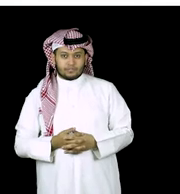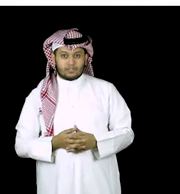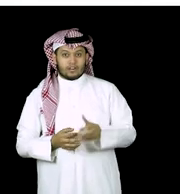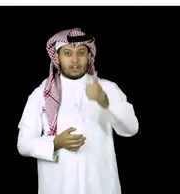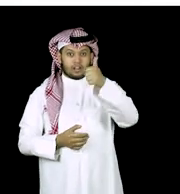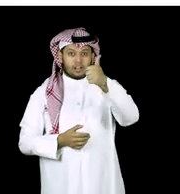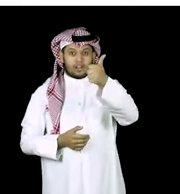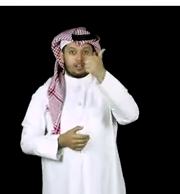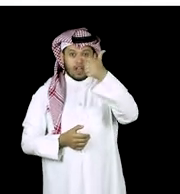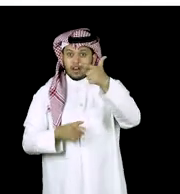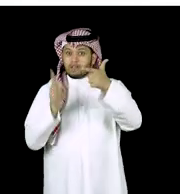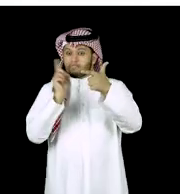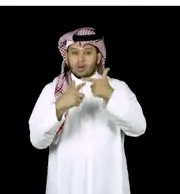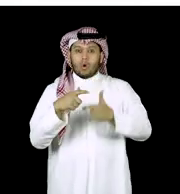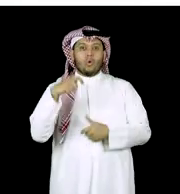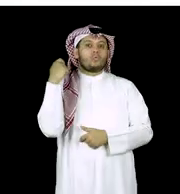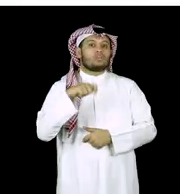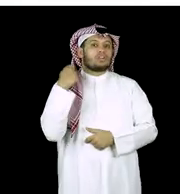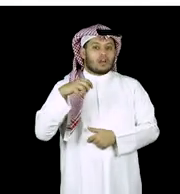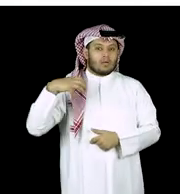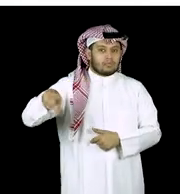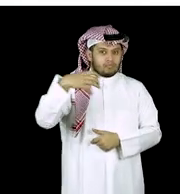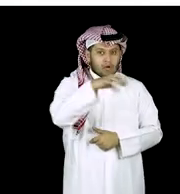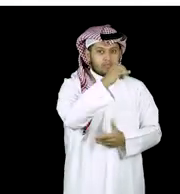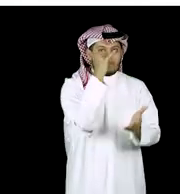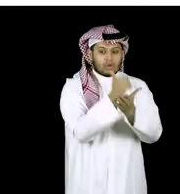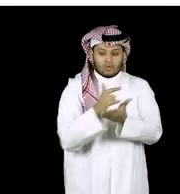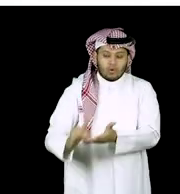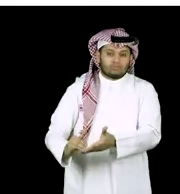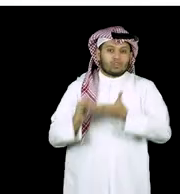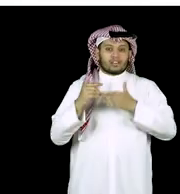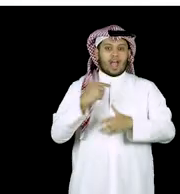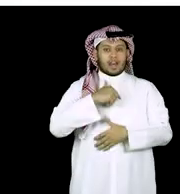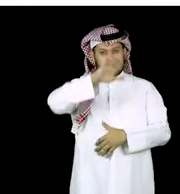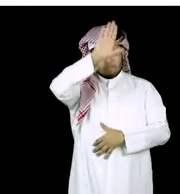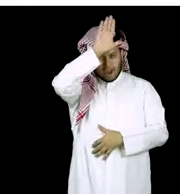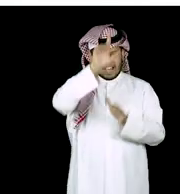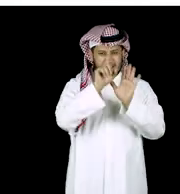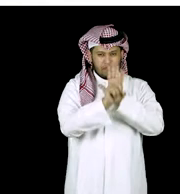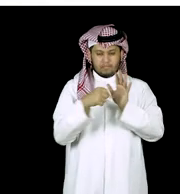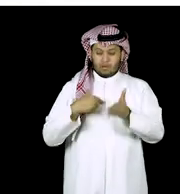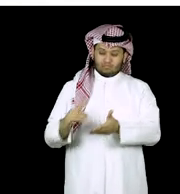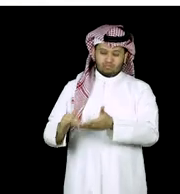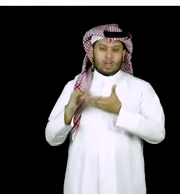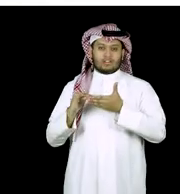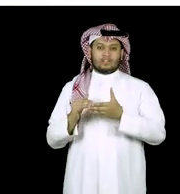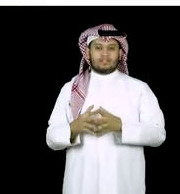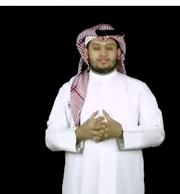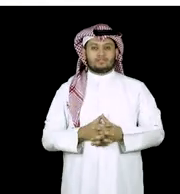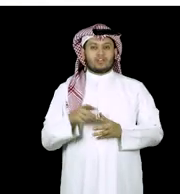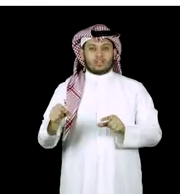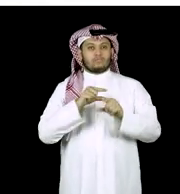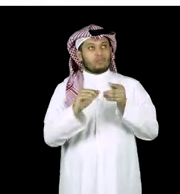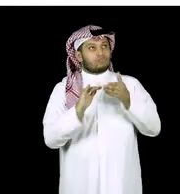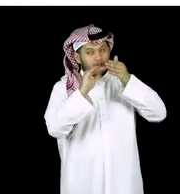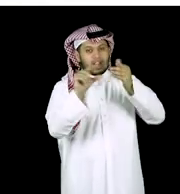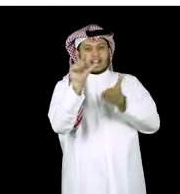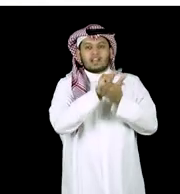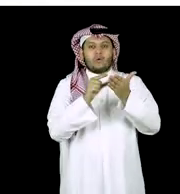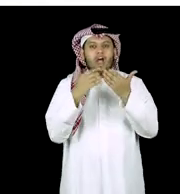ثانيا الوزراء والولاة الذين يساعدون الإمام أو ينوبون عنه في تسيير أمور